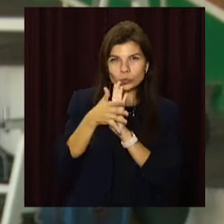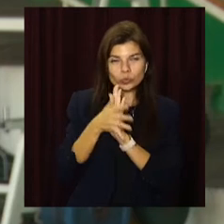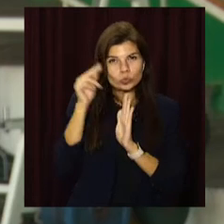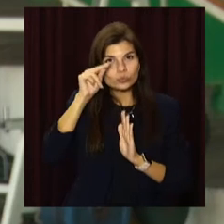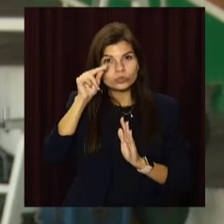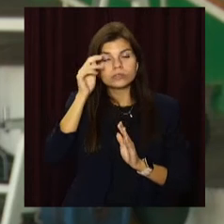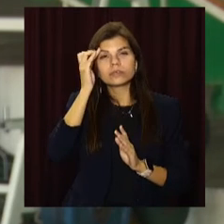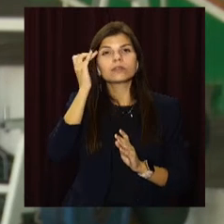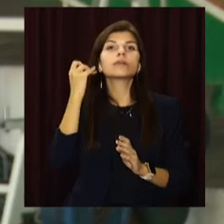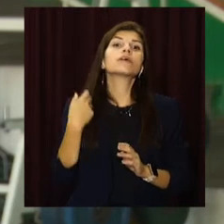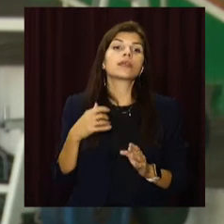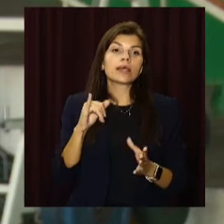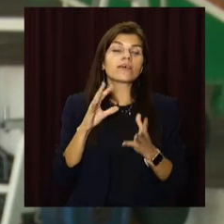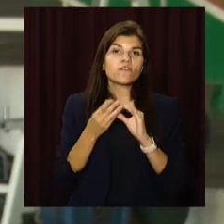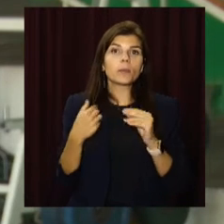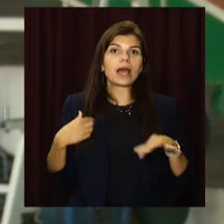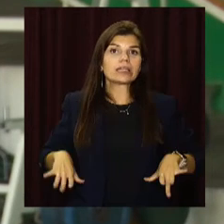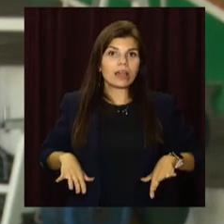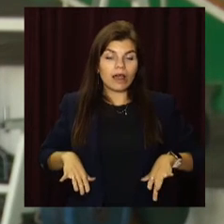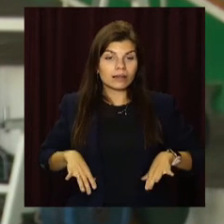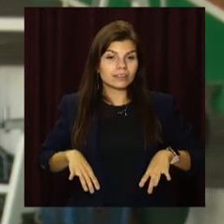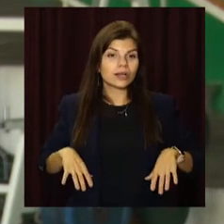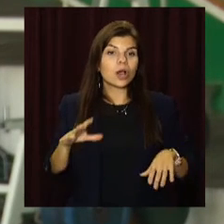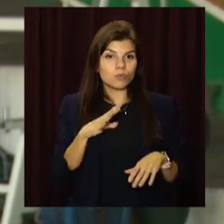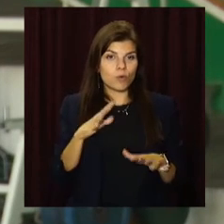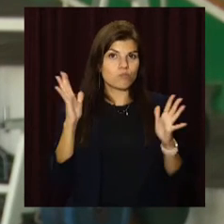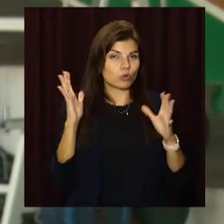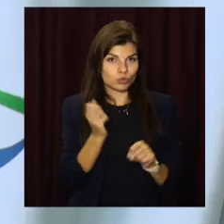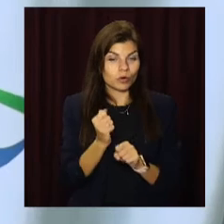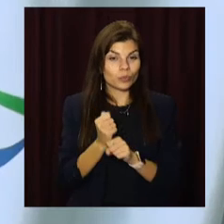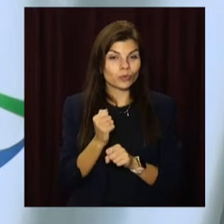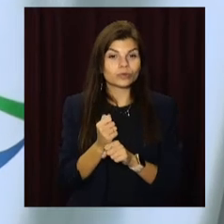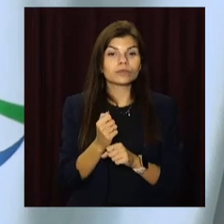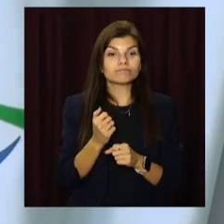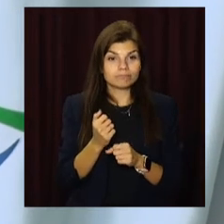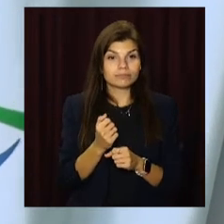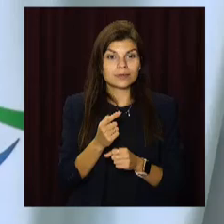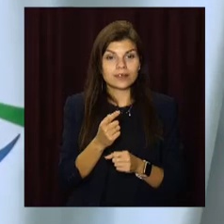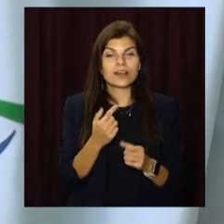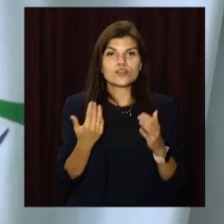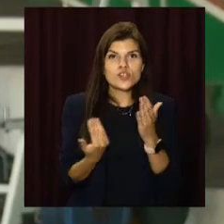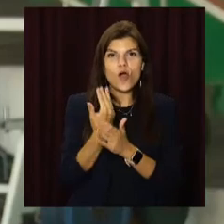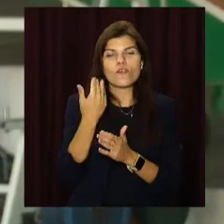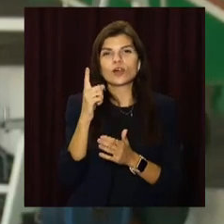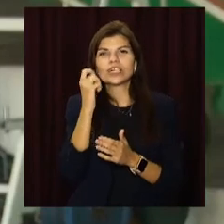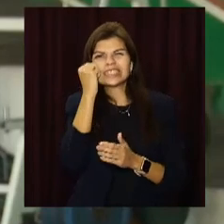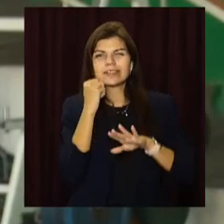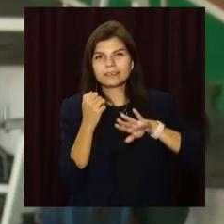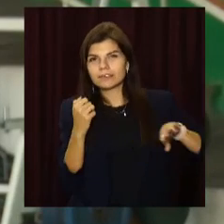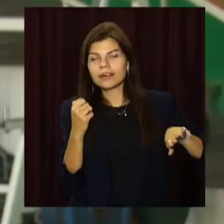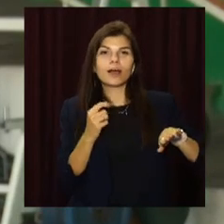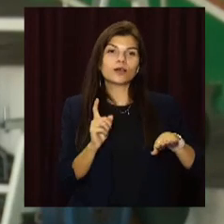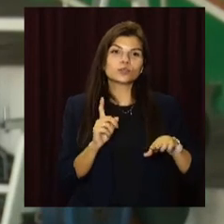тому із тренерами була дуже велика робота. Нове робили, щось старе прибирали,